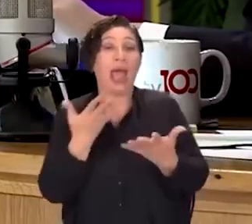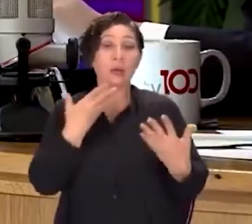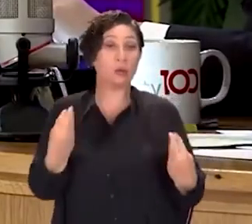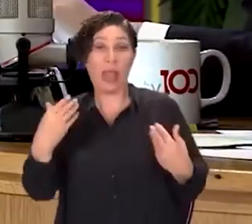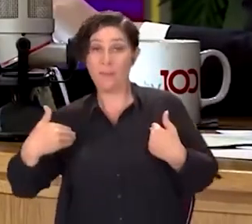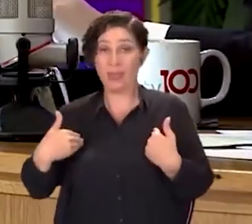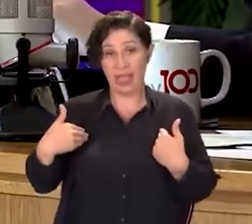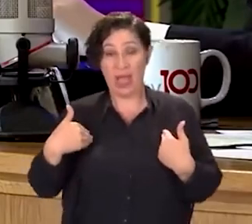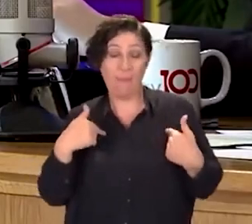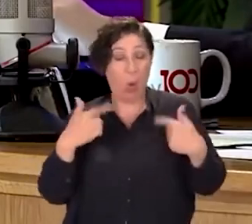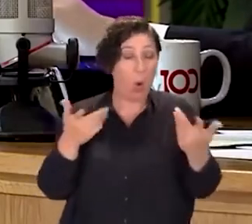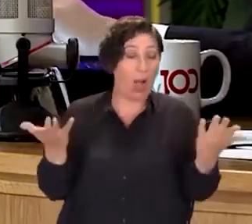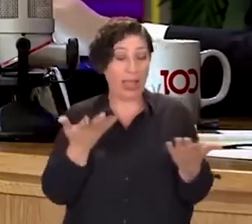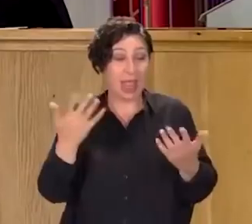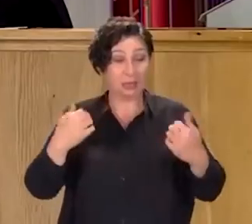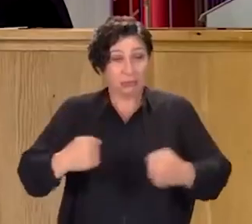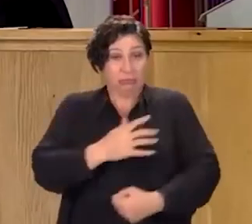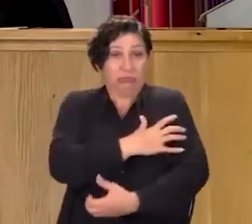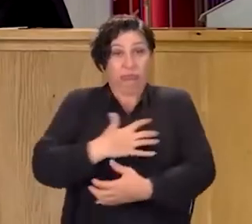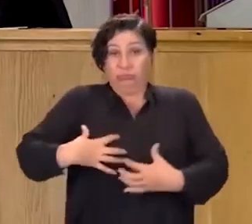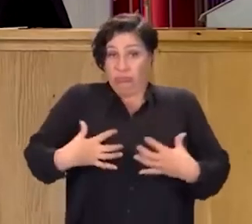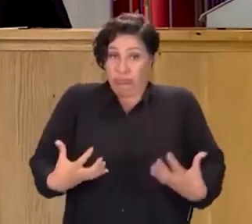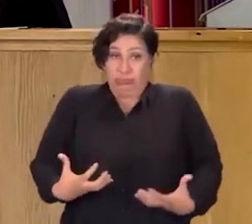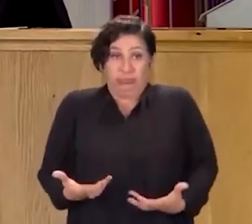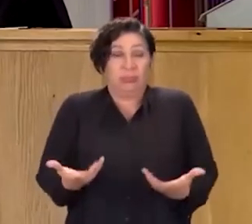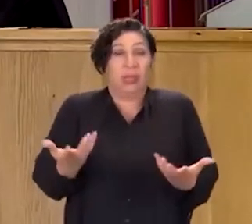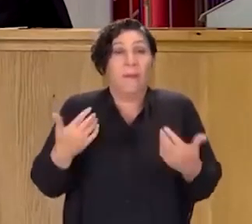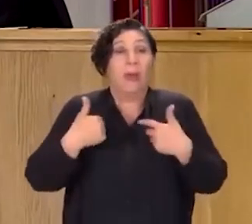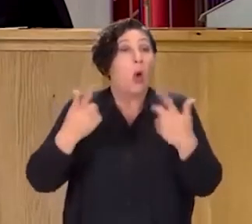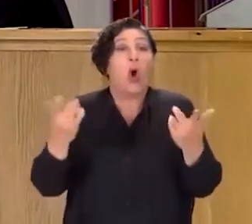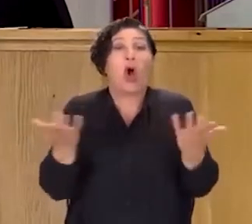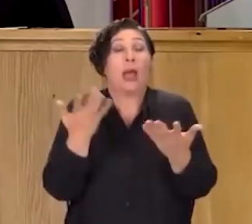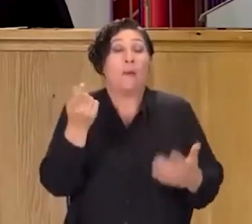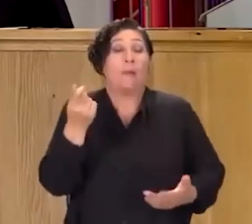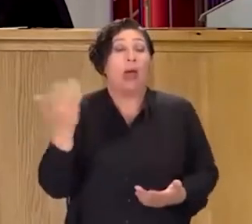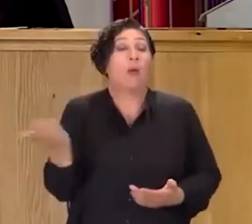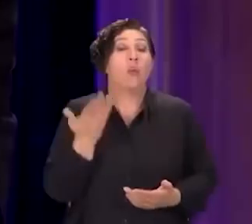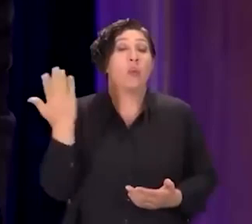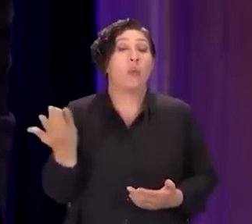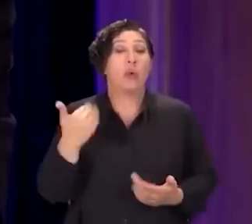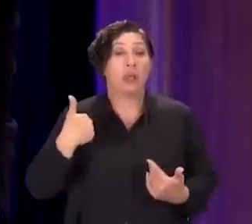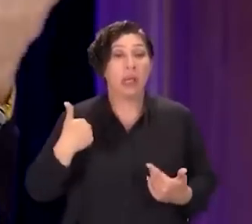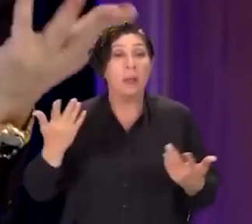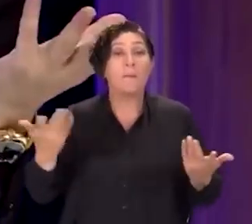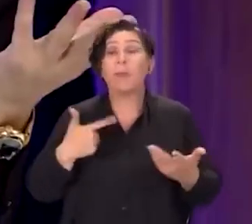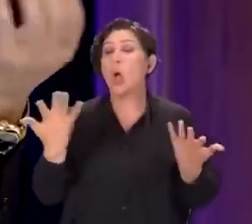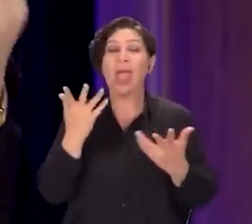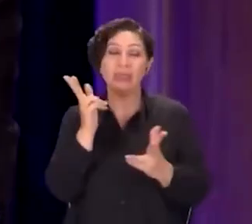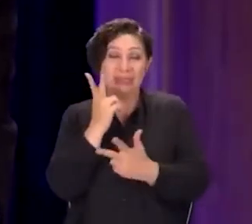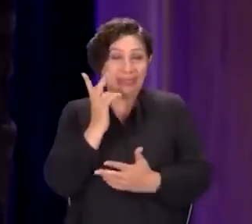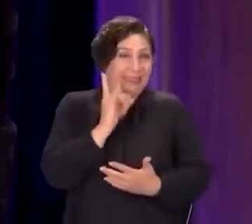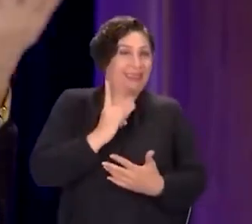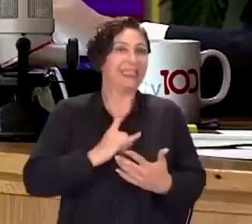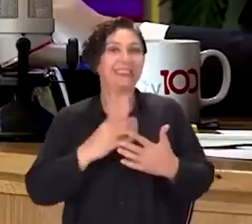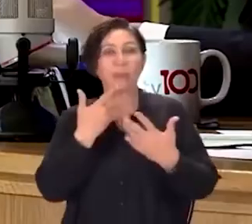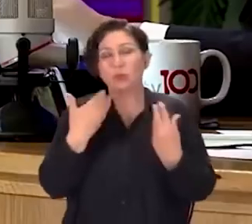güzelim ki, ben o kadar kaslı bir vücuda sahibim ki, ben o kadar para sahibiyim ki, ben o kadar seksiyim ki,